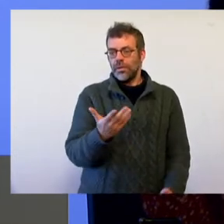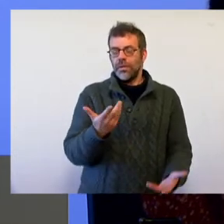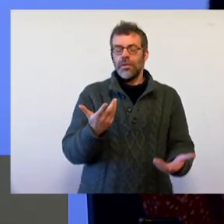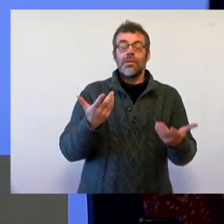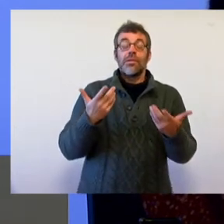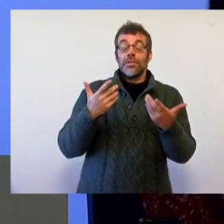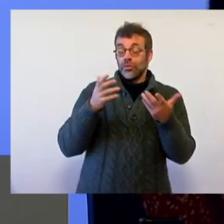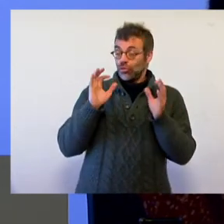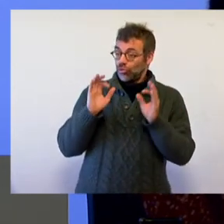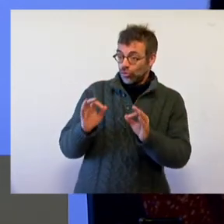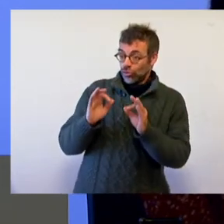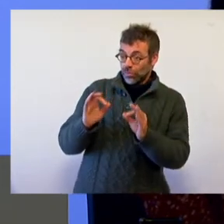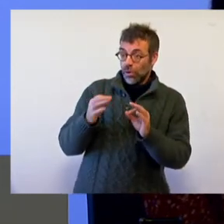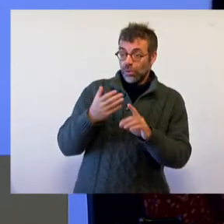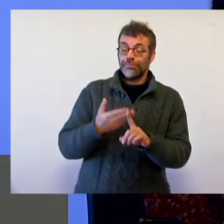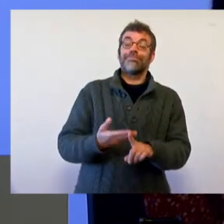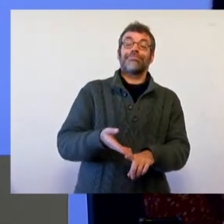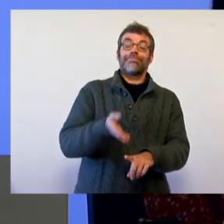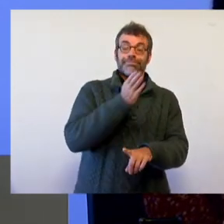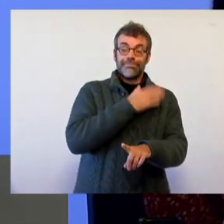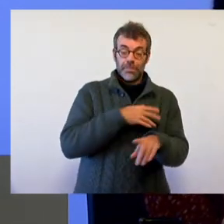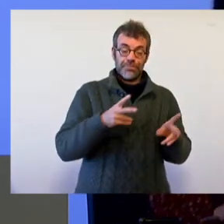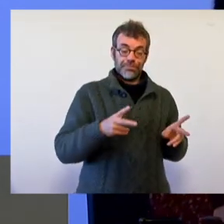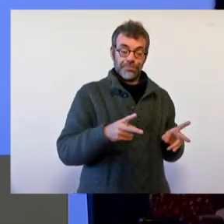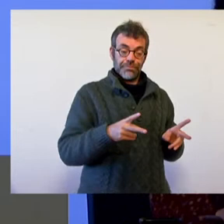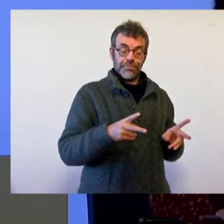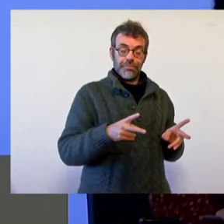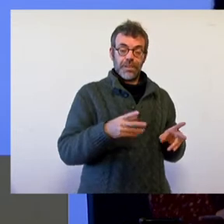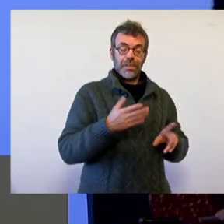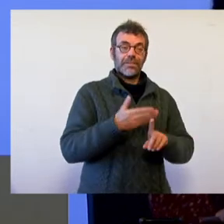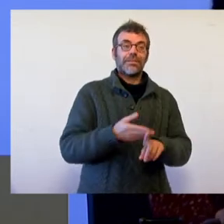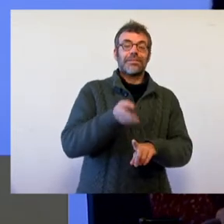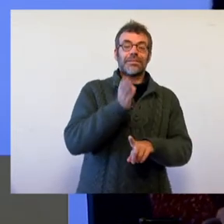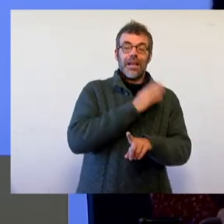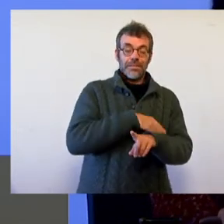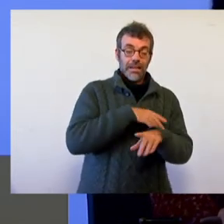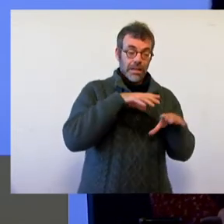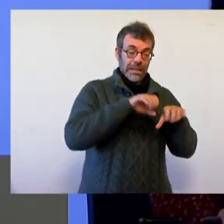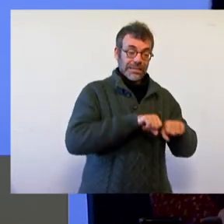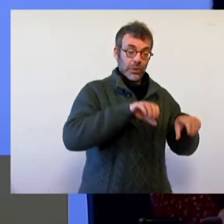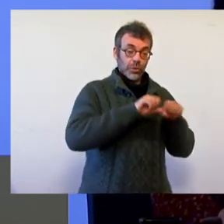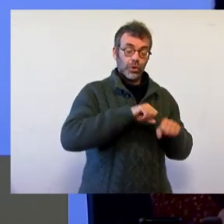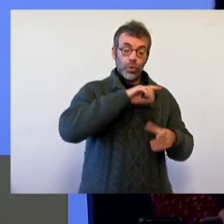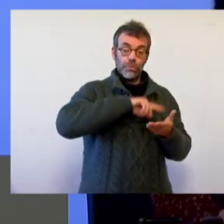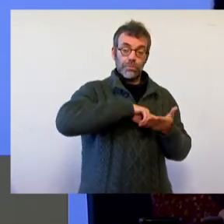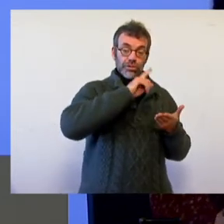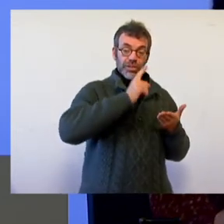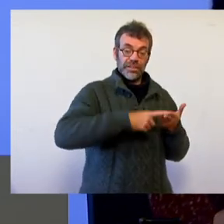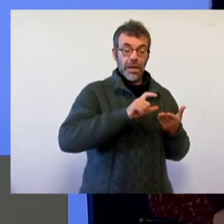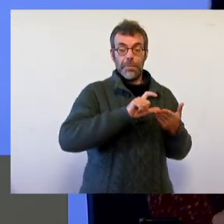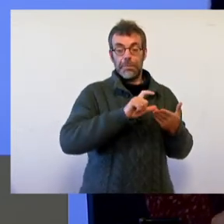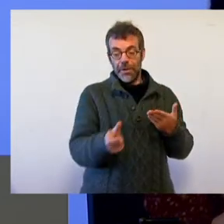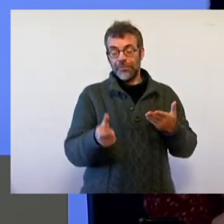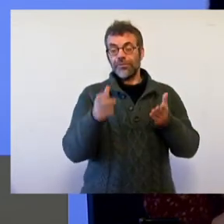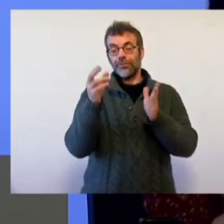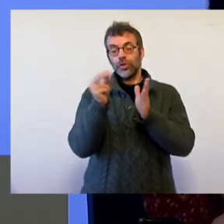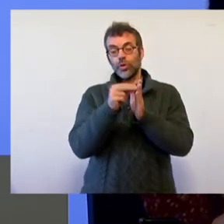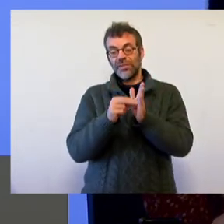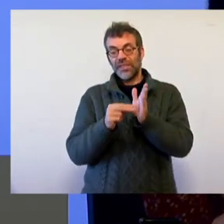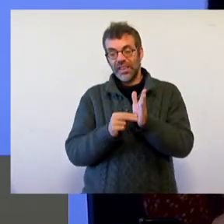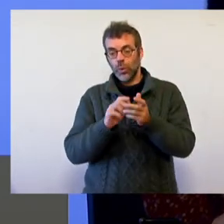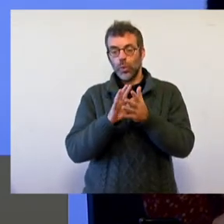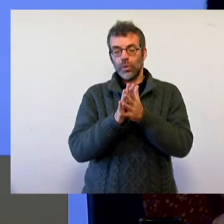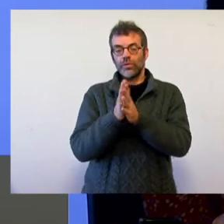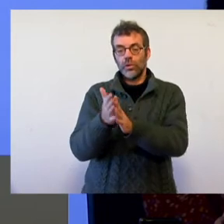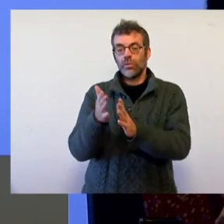été fait dans la précédente exécution budgétaire et pour lesquels il y a eu des décisions modificatives et que nous faisons,